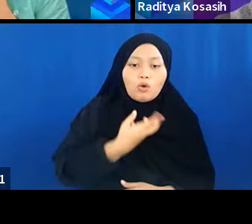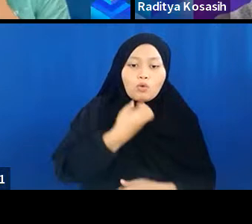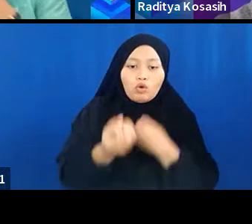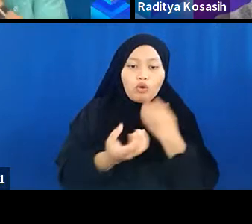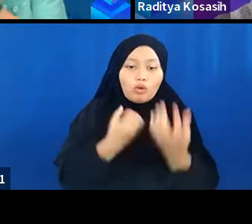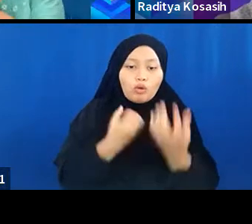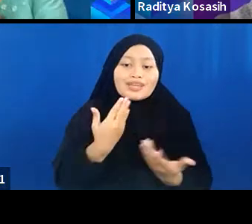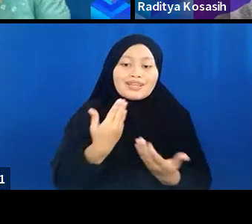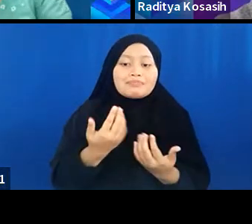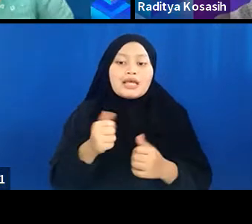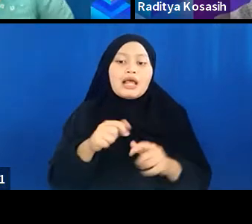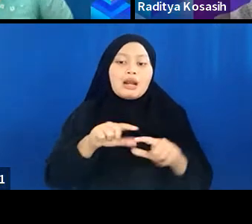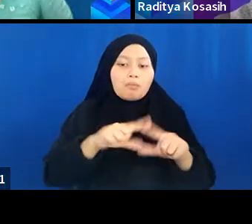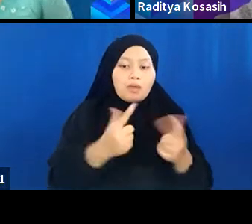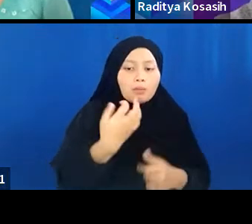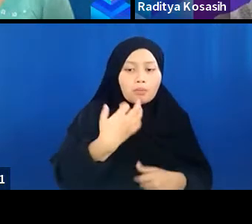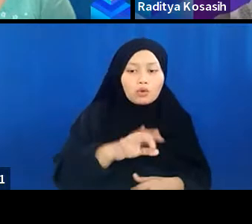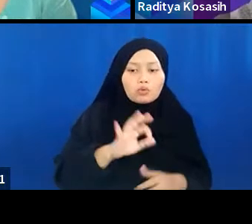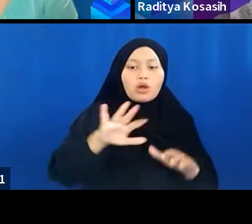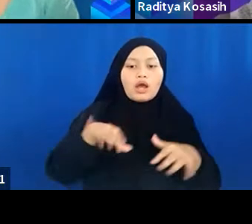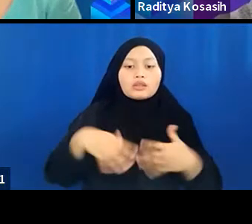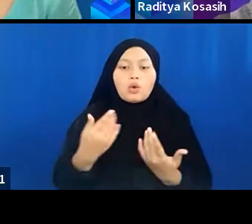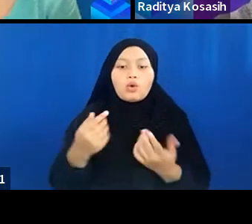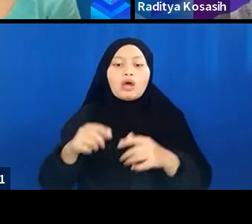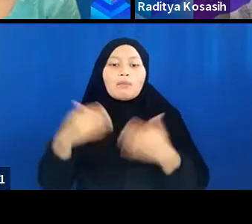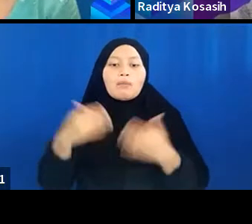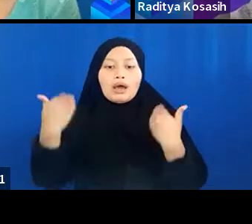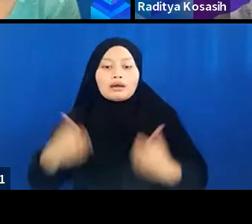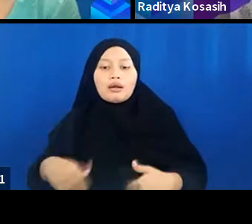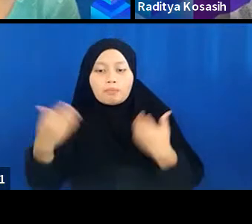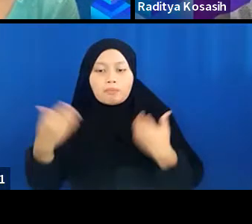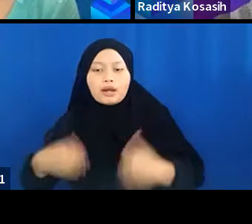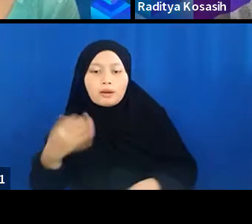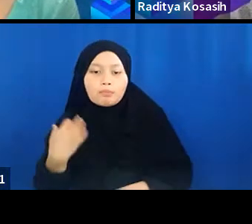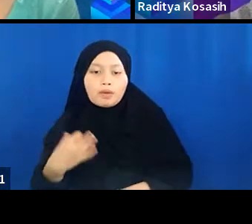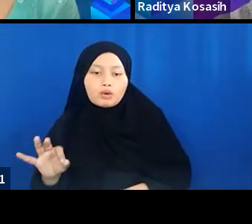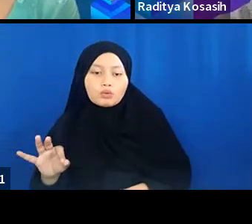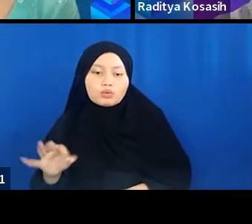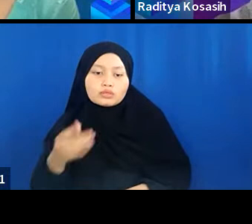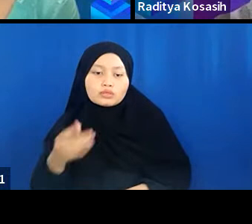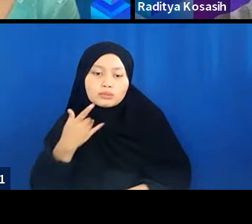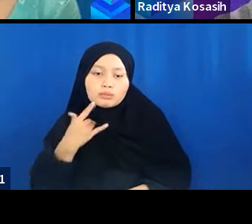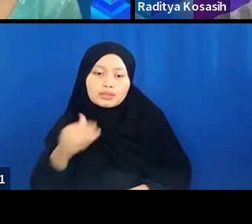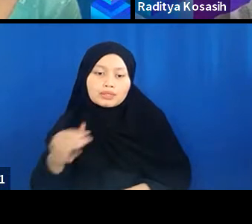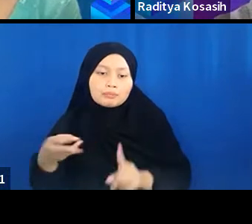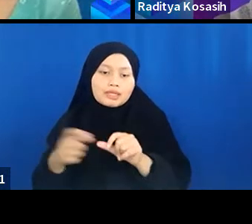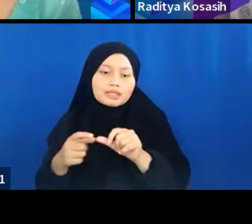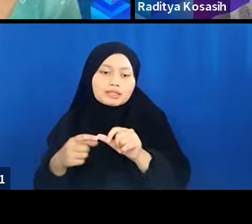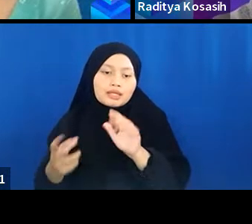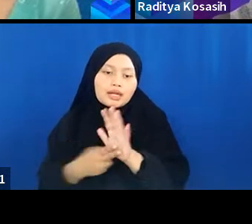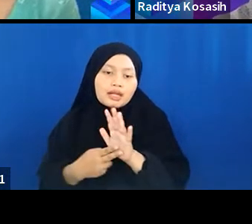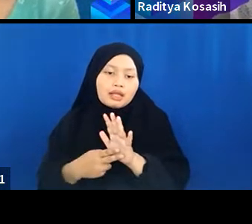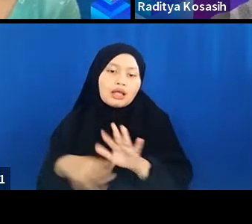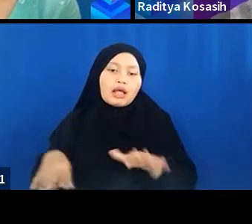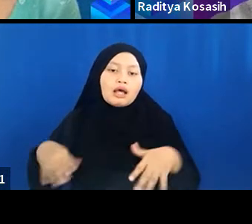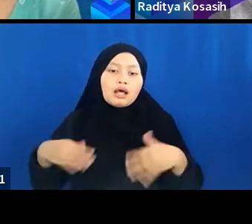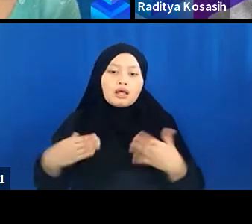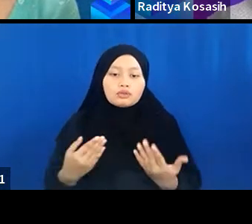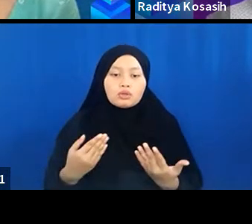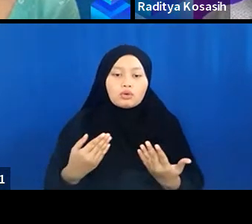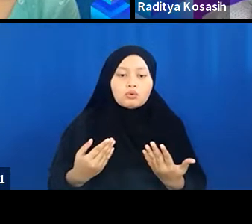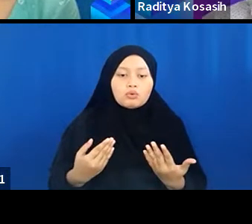juga mungkin lelah namanya lembaga-lembaga atau badan-badan baru Tebak Gambar garis tepi bssr ada ada yang